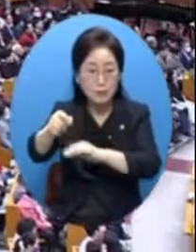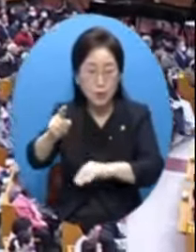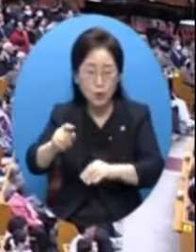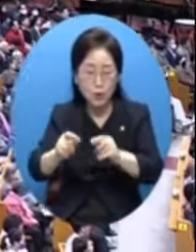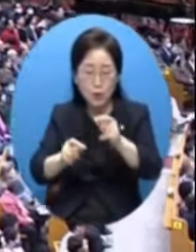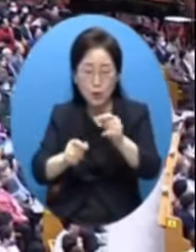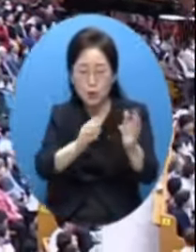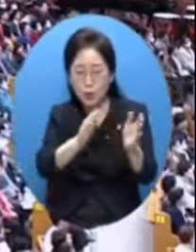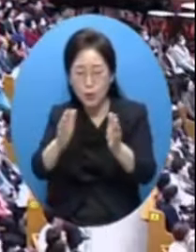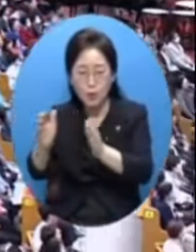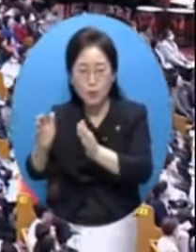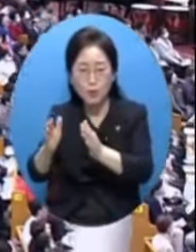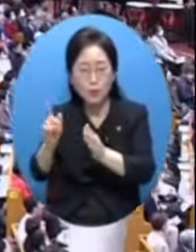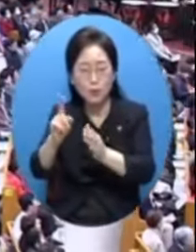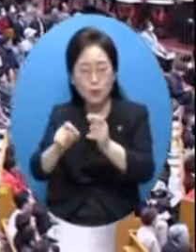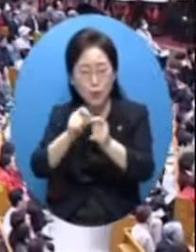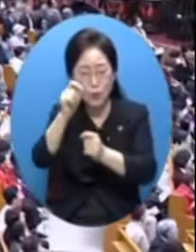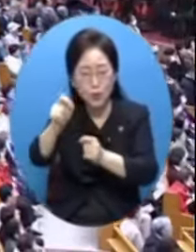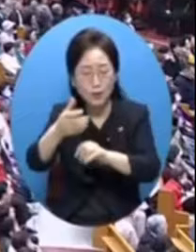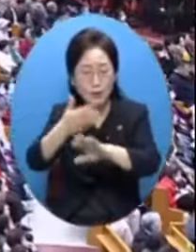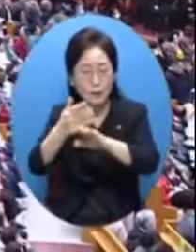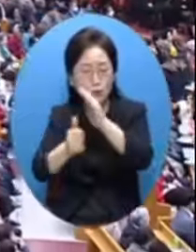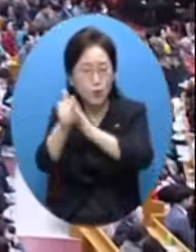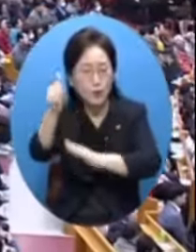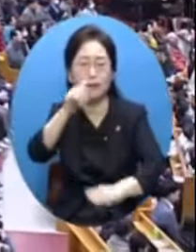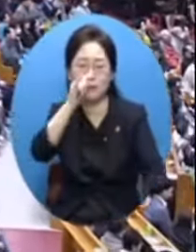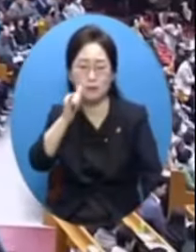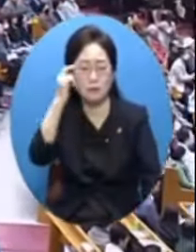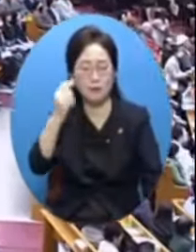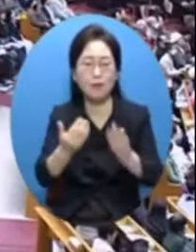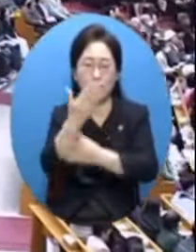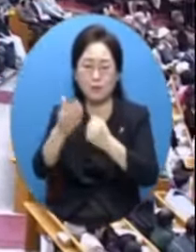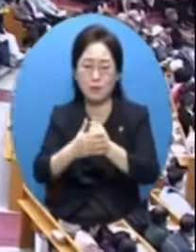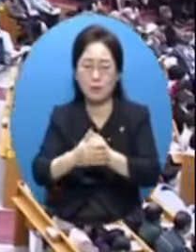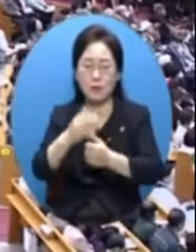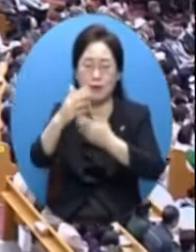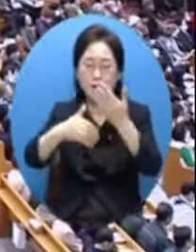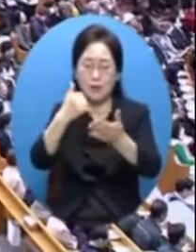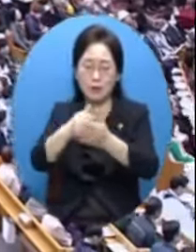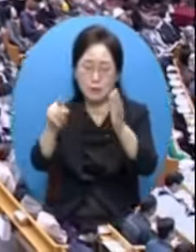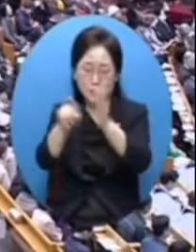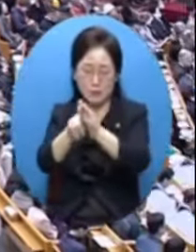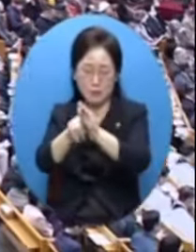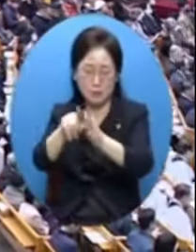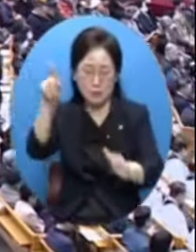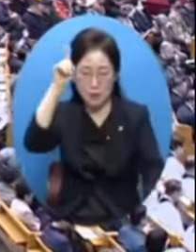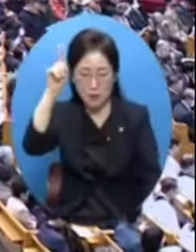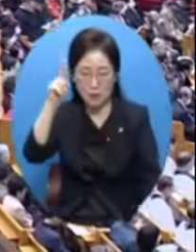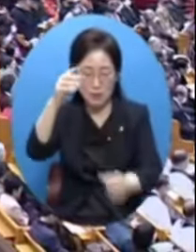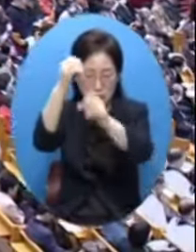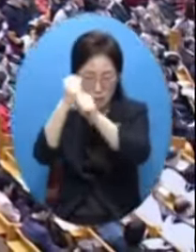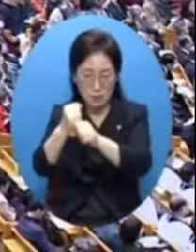보였습니다. 목사님은 주님께 대한 절대 사랑, 절대 신뢰, 어떤